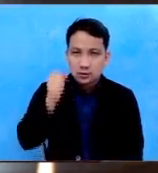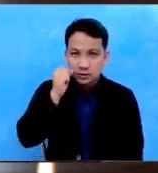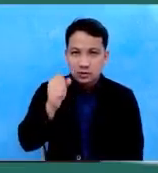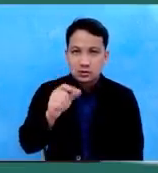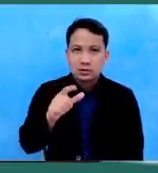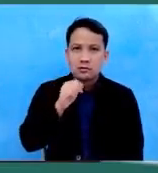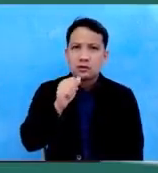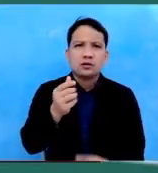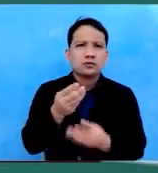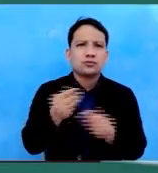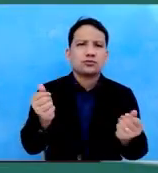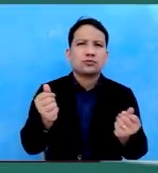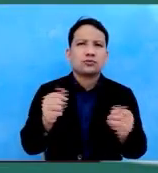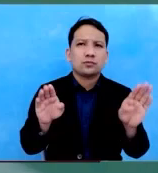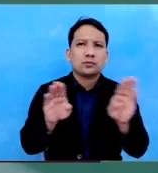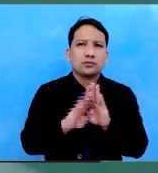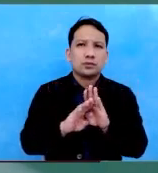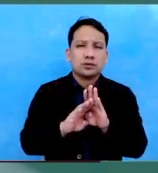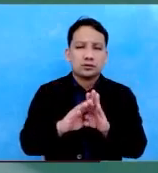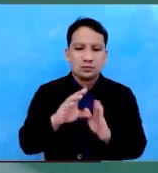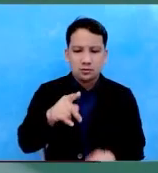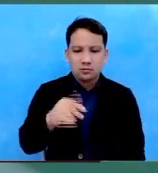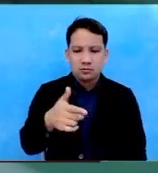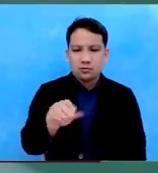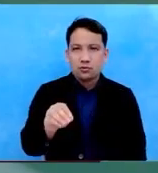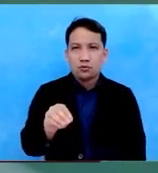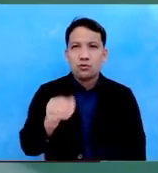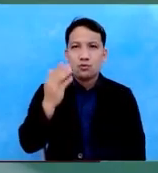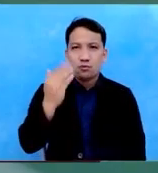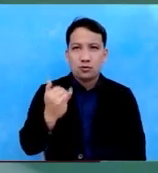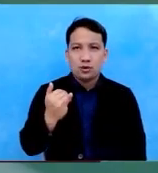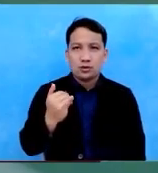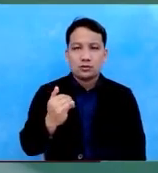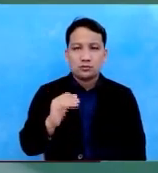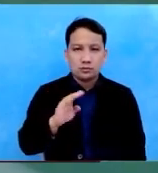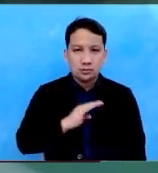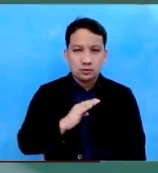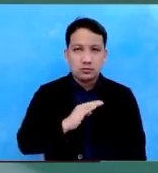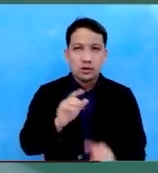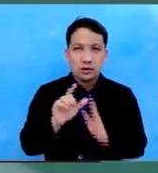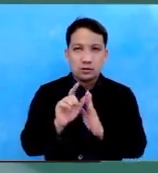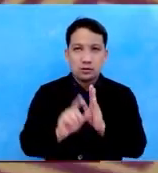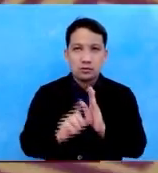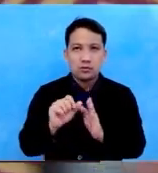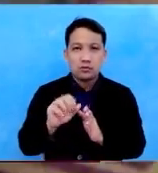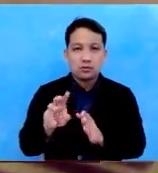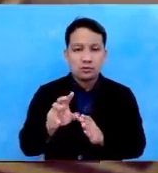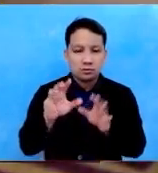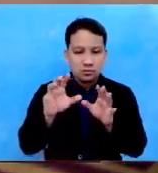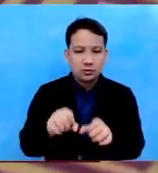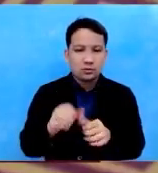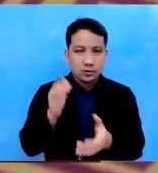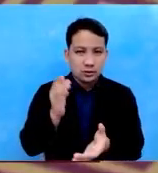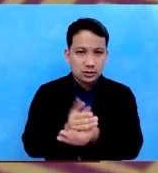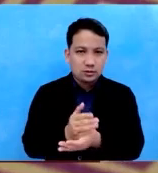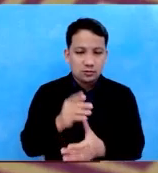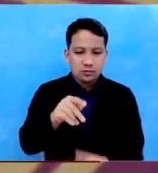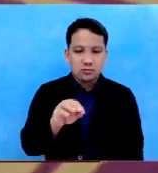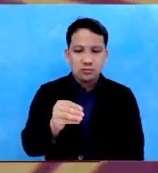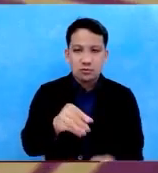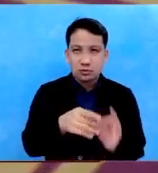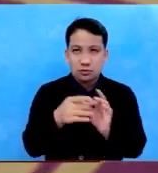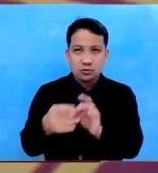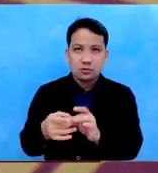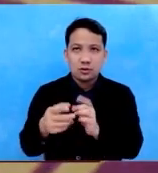ng pagpapasara sa mga POGO. Mayroon naman daw kasing sapat na batas sa pagsawata ng krimen kung mga POGO-related o kidnapping